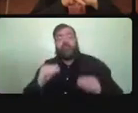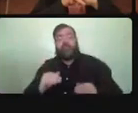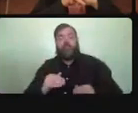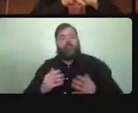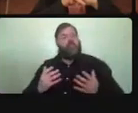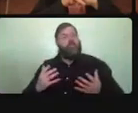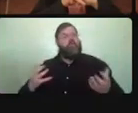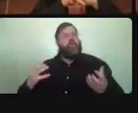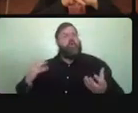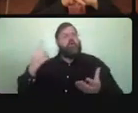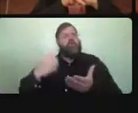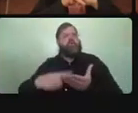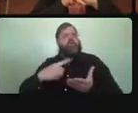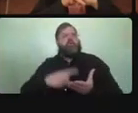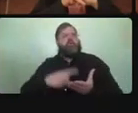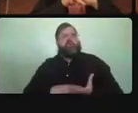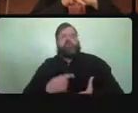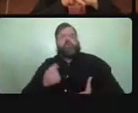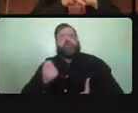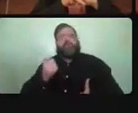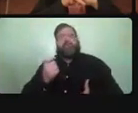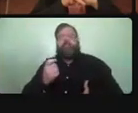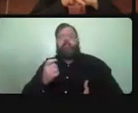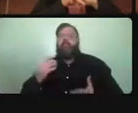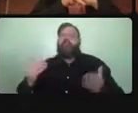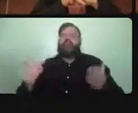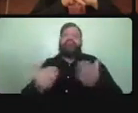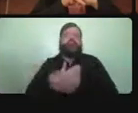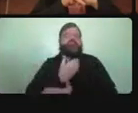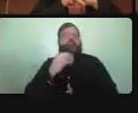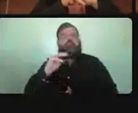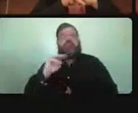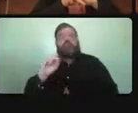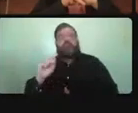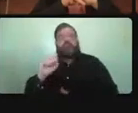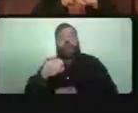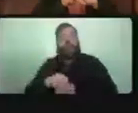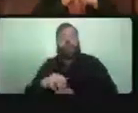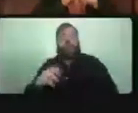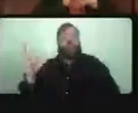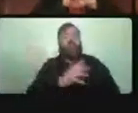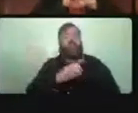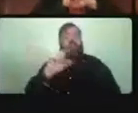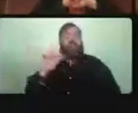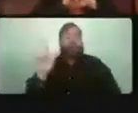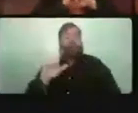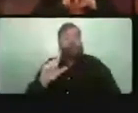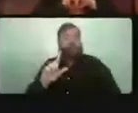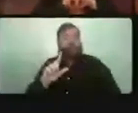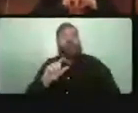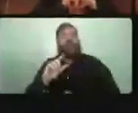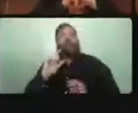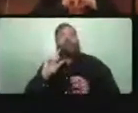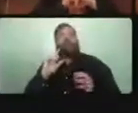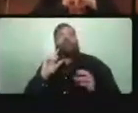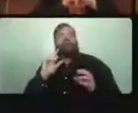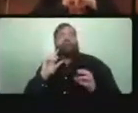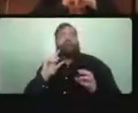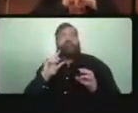ile. Pia tungependa kuzungumzia kuhusu New Middle